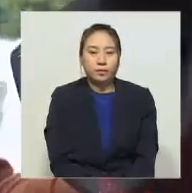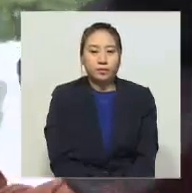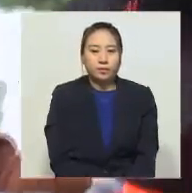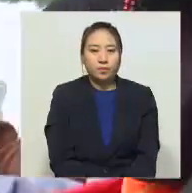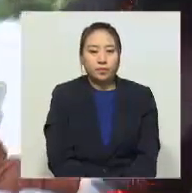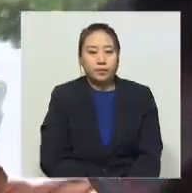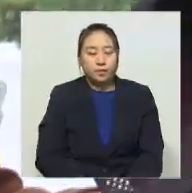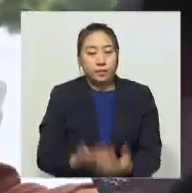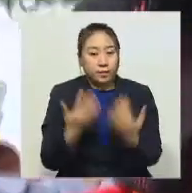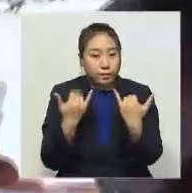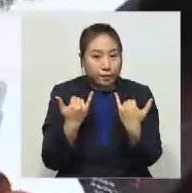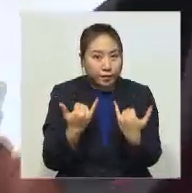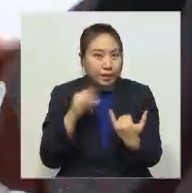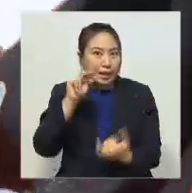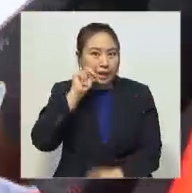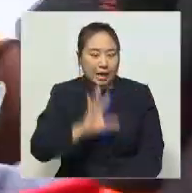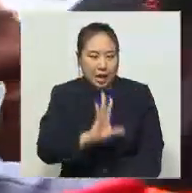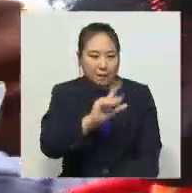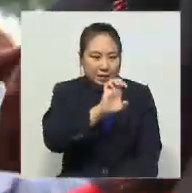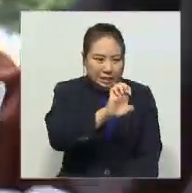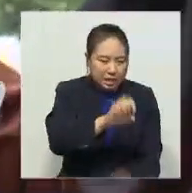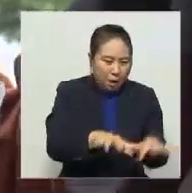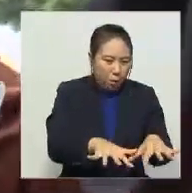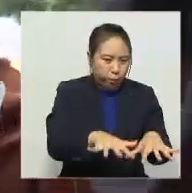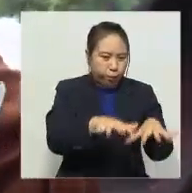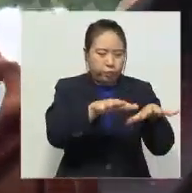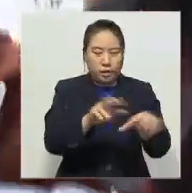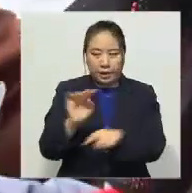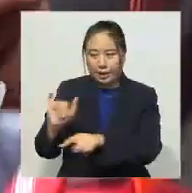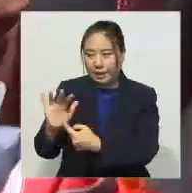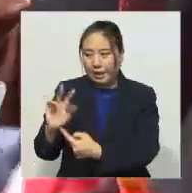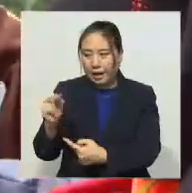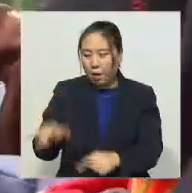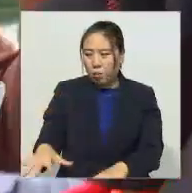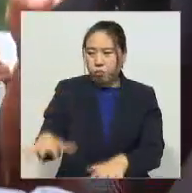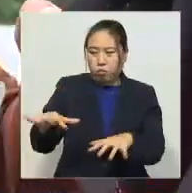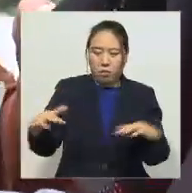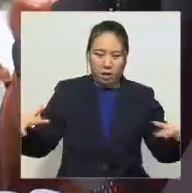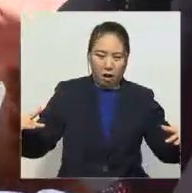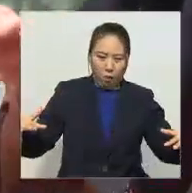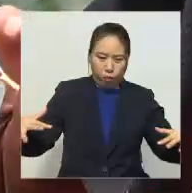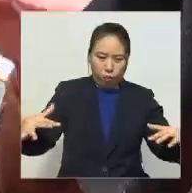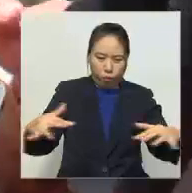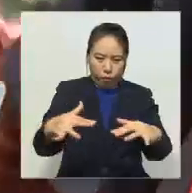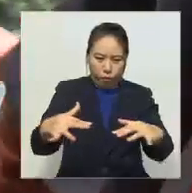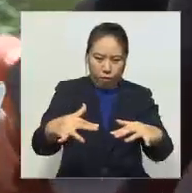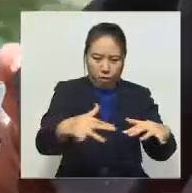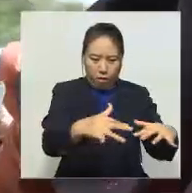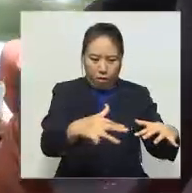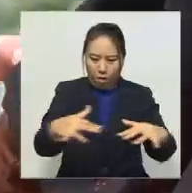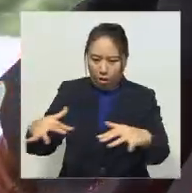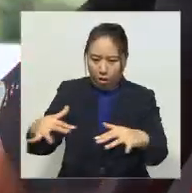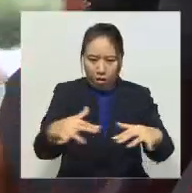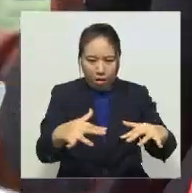เดี๋ยวนี้ก็คือน้ำชีมก็เยอะน้ำยังก็เยอะน้ำสองฝั่งเนี่ยดันกันพอดันกันก็น้ำมันออกไม่